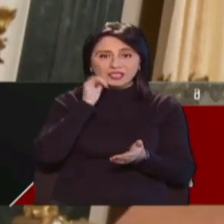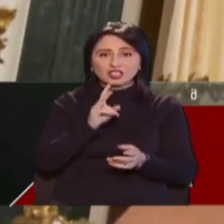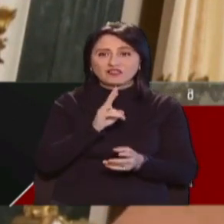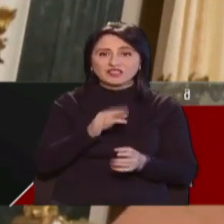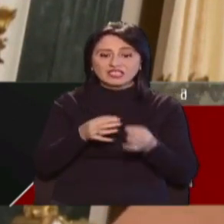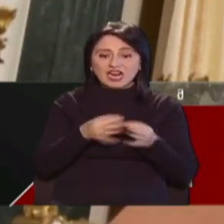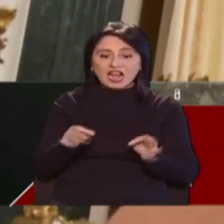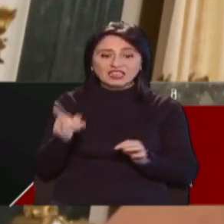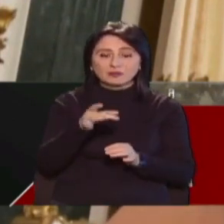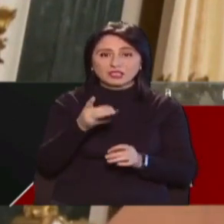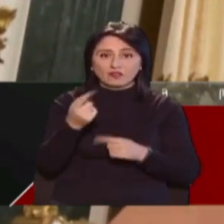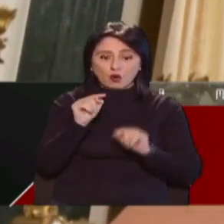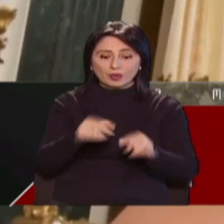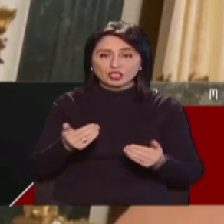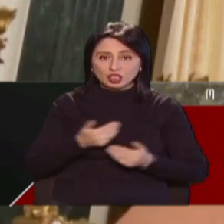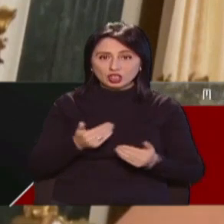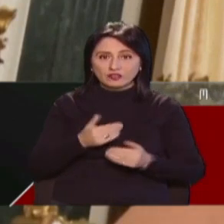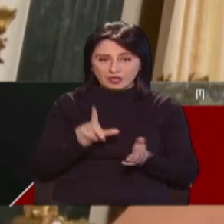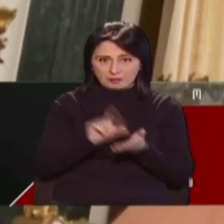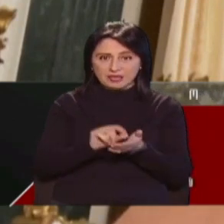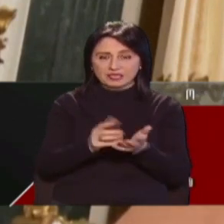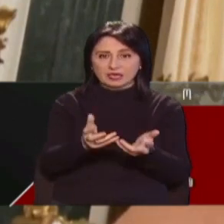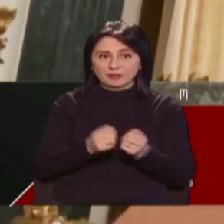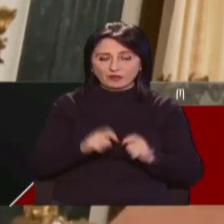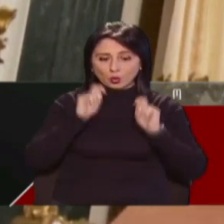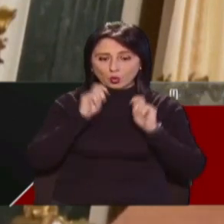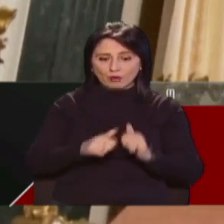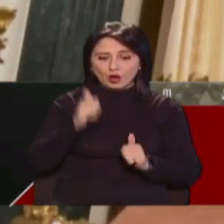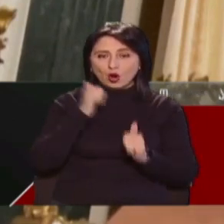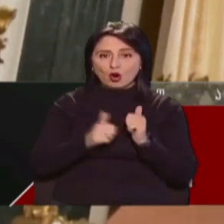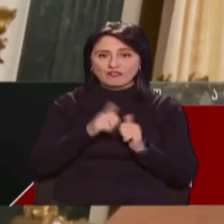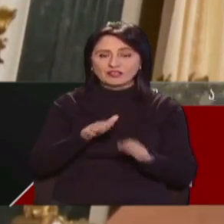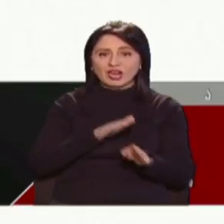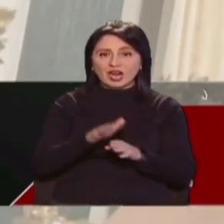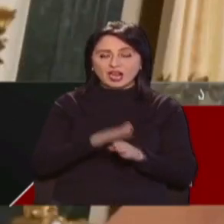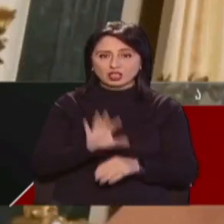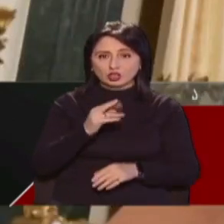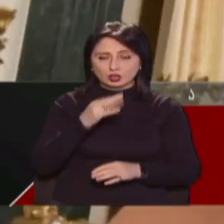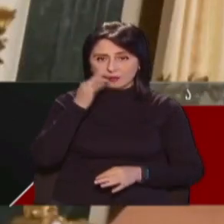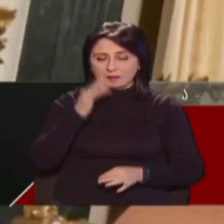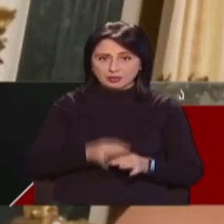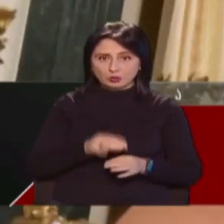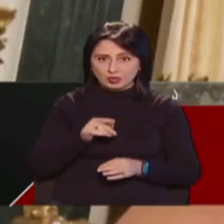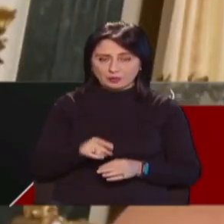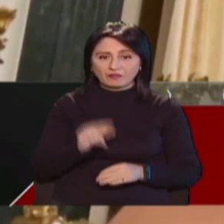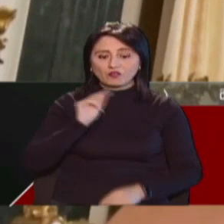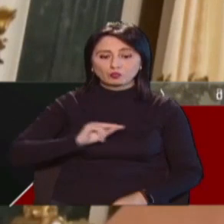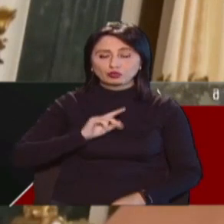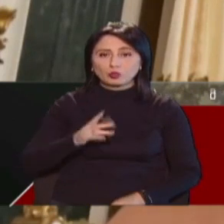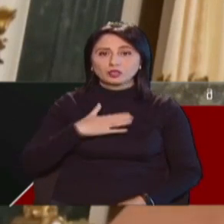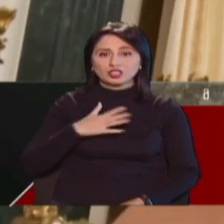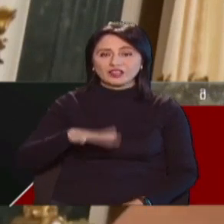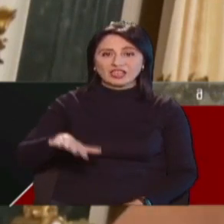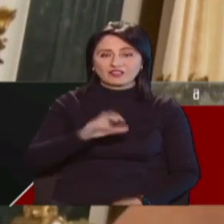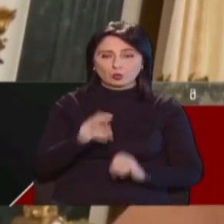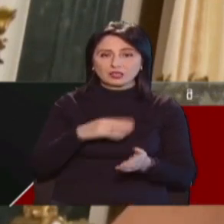რომელიც გათავისუფლებულ რეგიონებში ცხოვრობს, პენსიას მიიღებს. უკრაინა ყოველთვის ასრულებს სოციალურ პასუხისმგებლობას. ვმუშაობთ, რომ ჩვენი